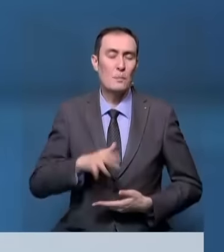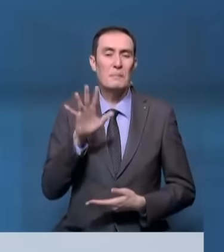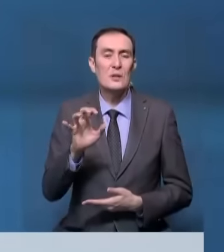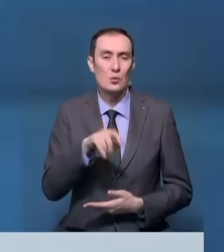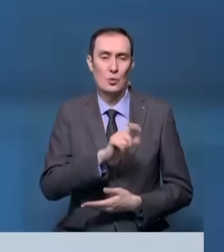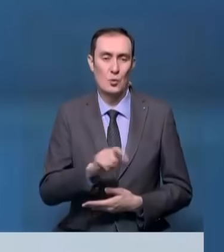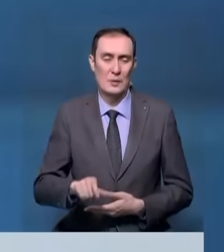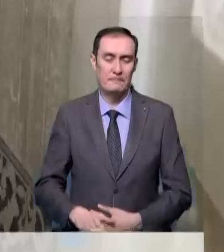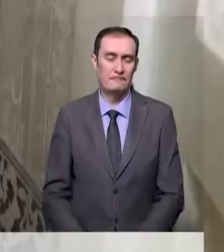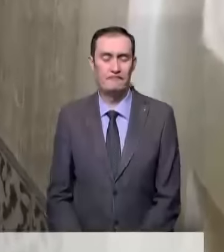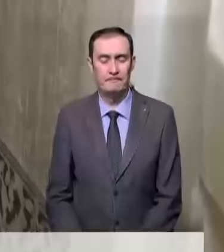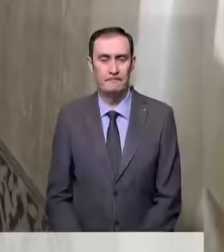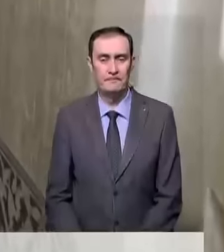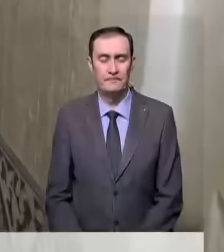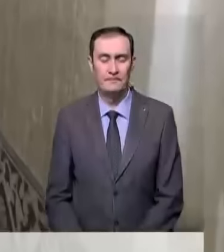горожанам.